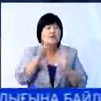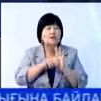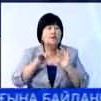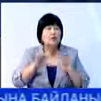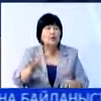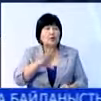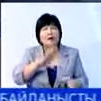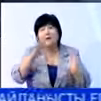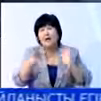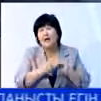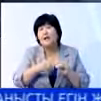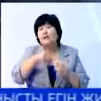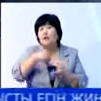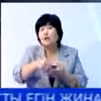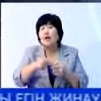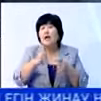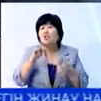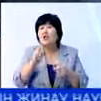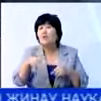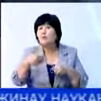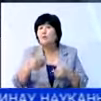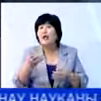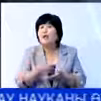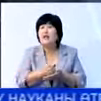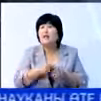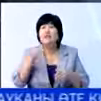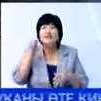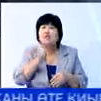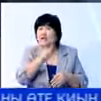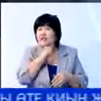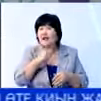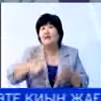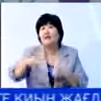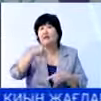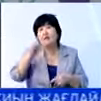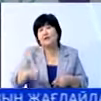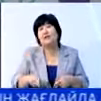жүргізген. Нәтижесінде тұтынушыға чек бермей табысын жасырған кәсіп иелері анықталды.